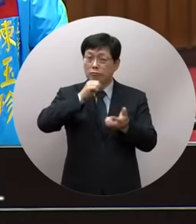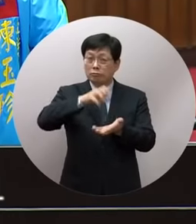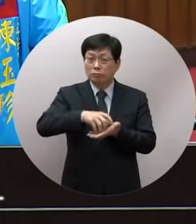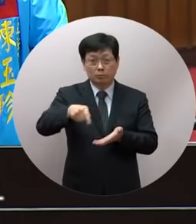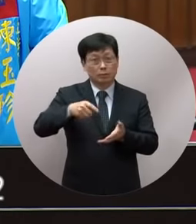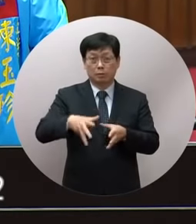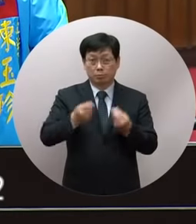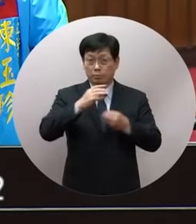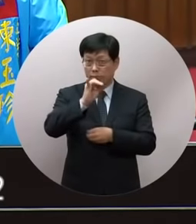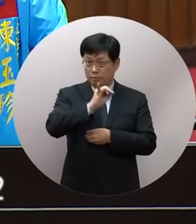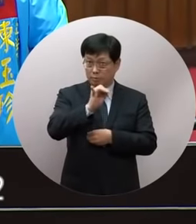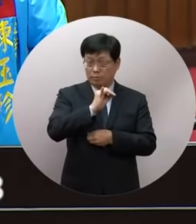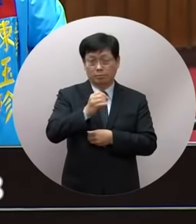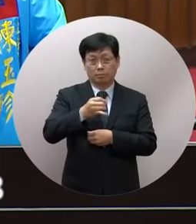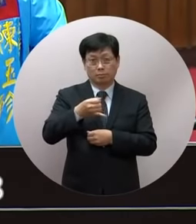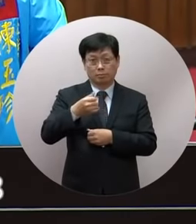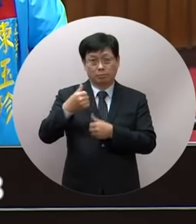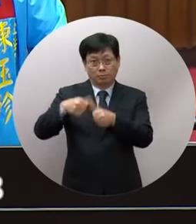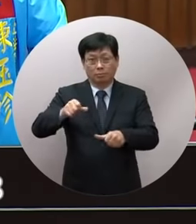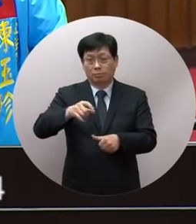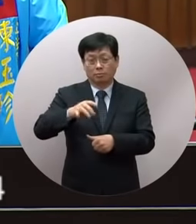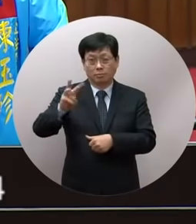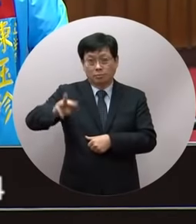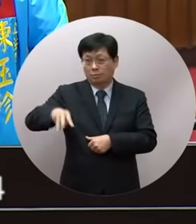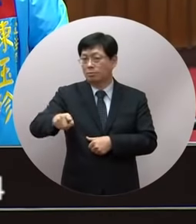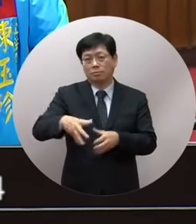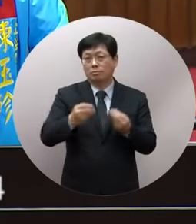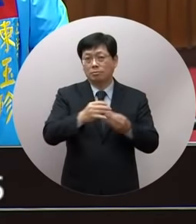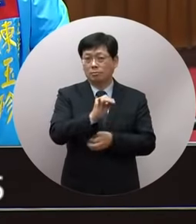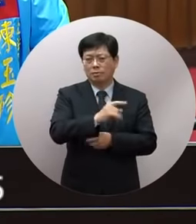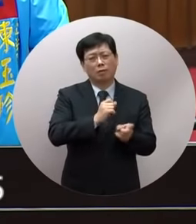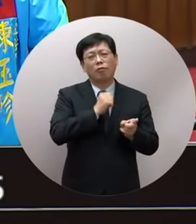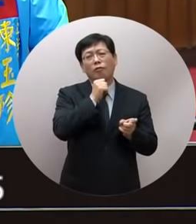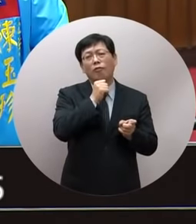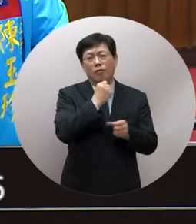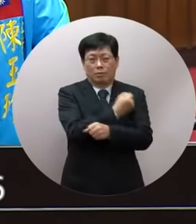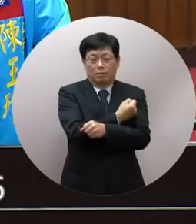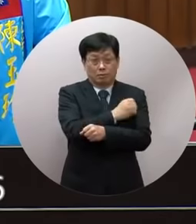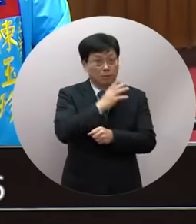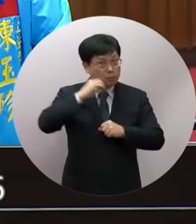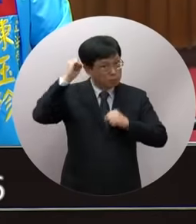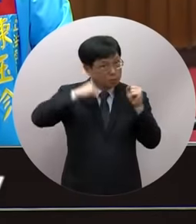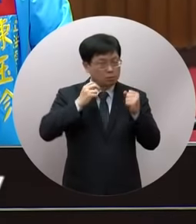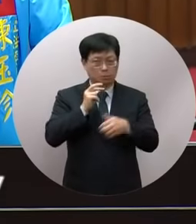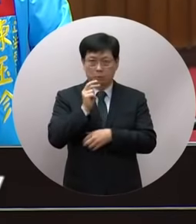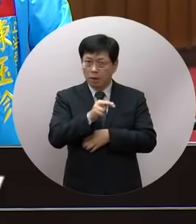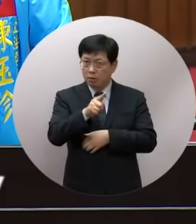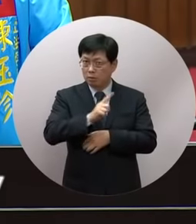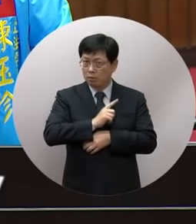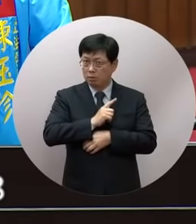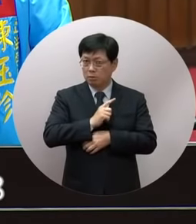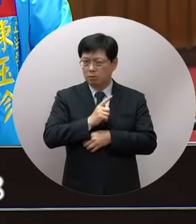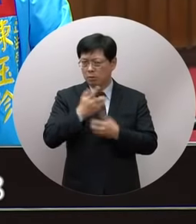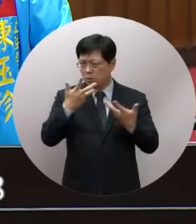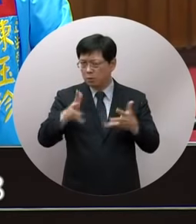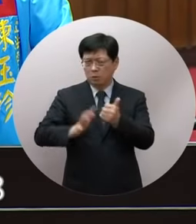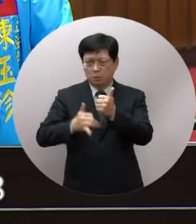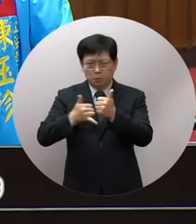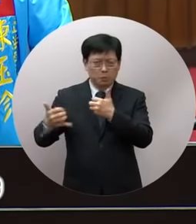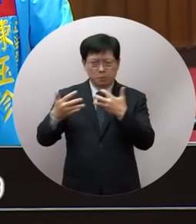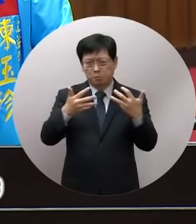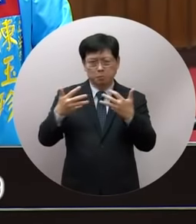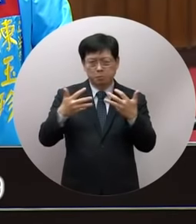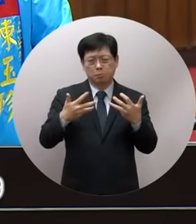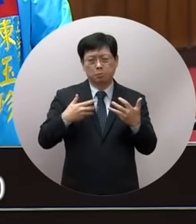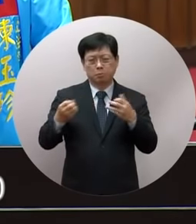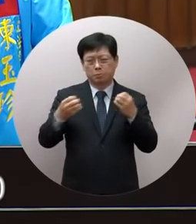不用这个1000块嘛，因为我看到媒体报中低收入不用1000块，因为他们比较辛苦。不过早上也看到您跟这个很多的这个委员